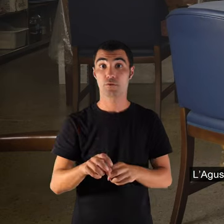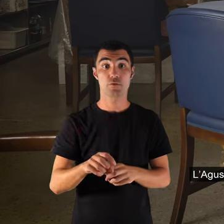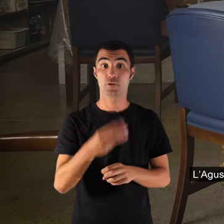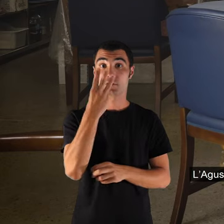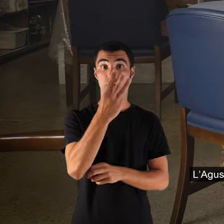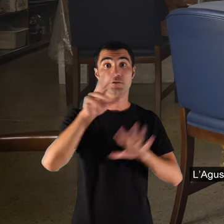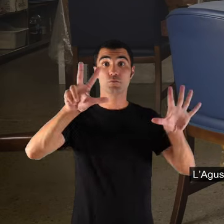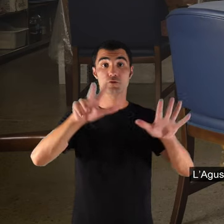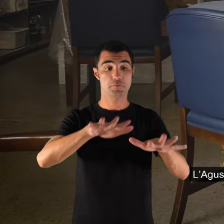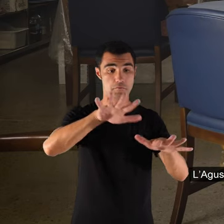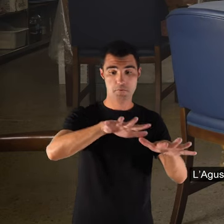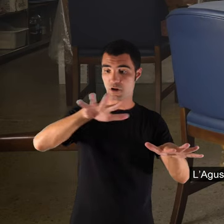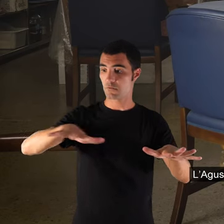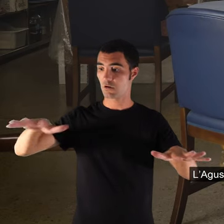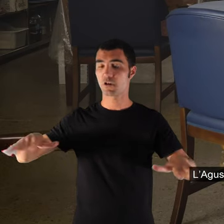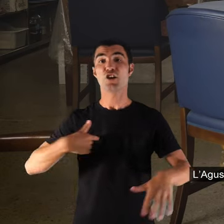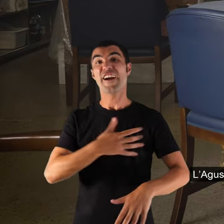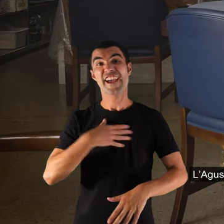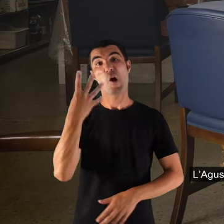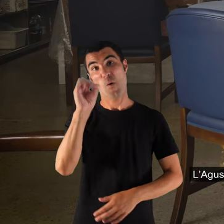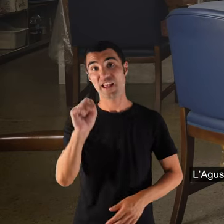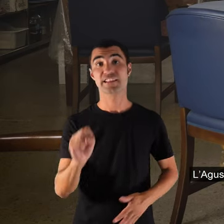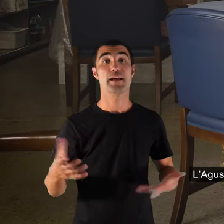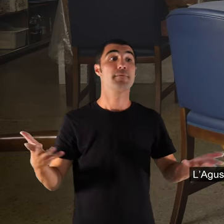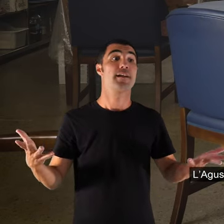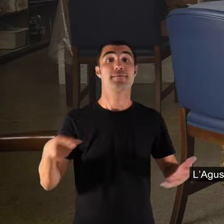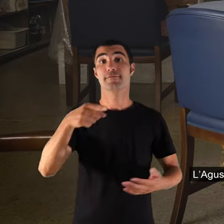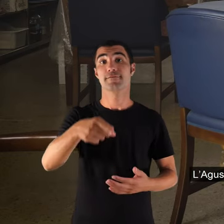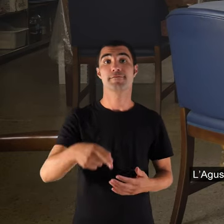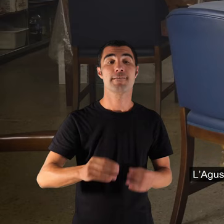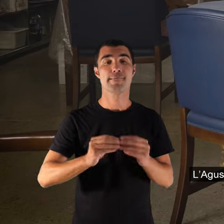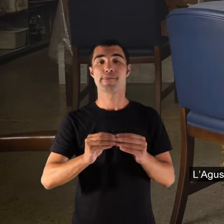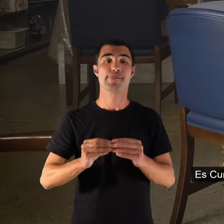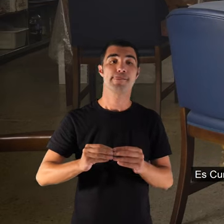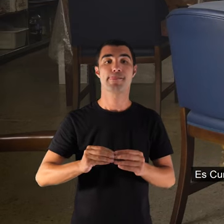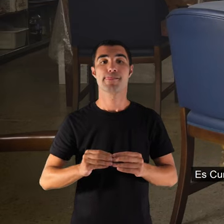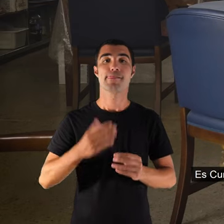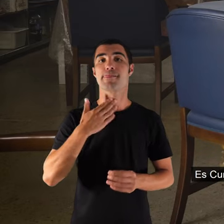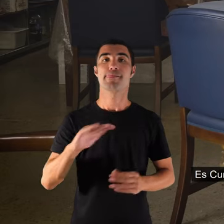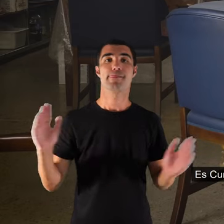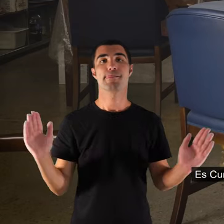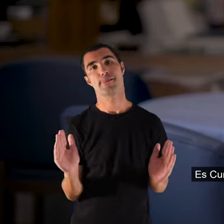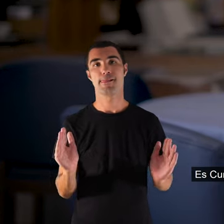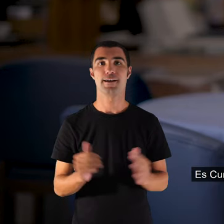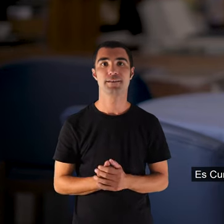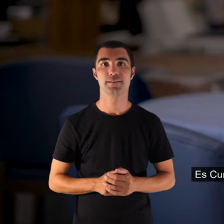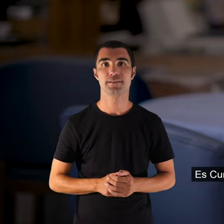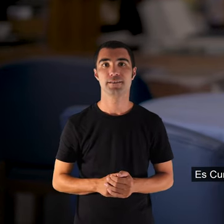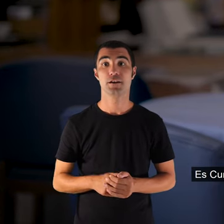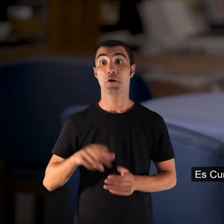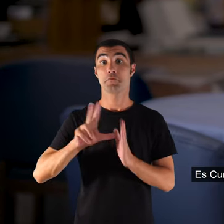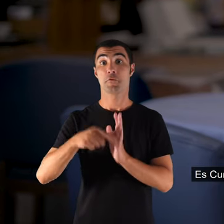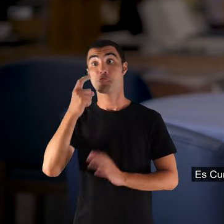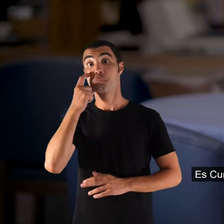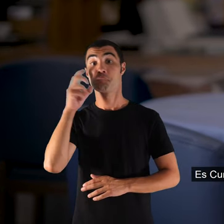pans. Jo la volia fer de 40, però aquell home se va fer por. El Corret diu, vendrà l'inspector